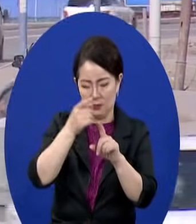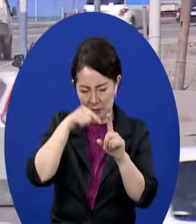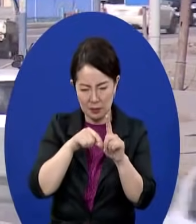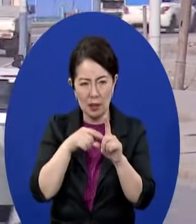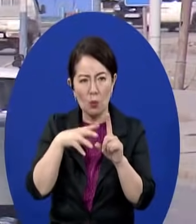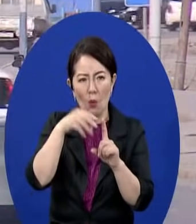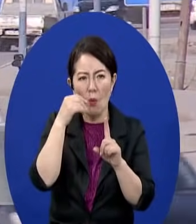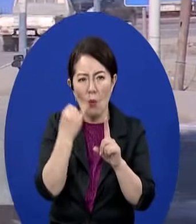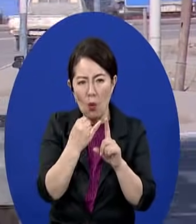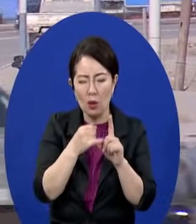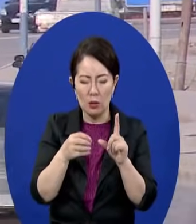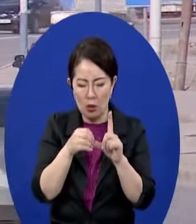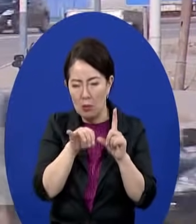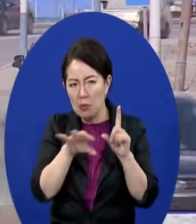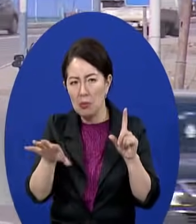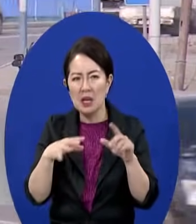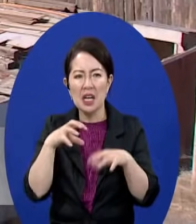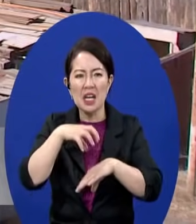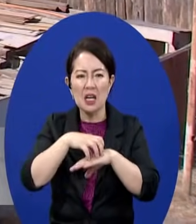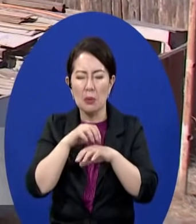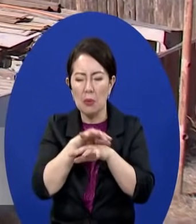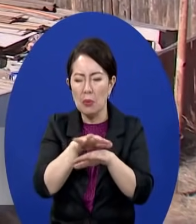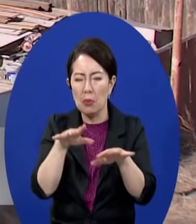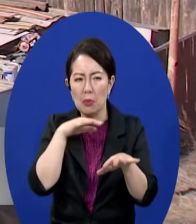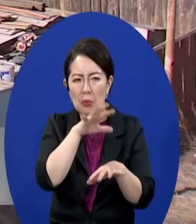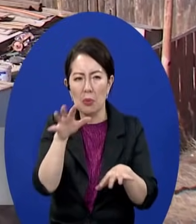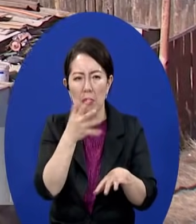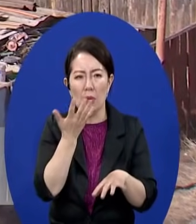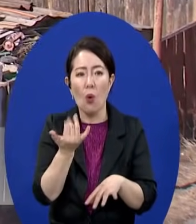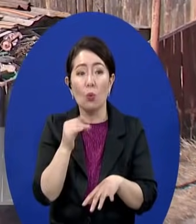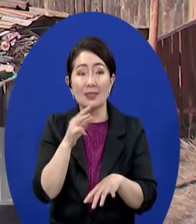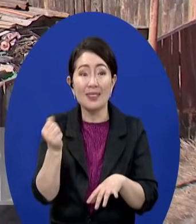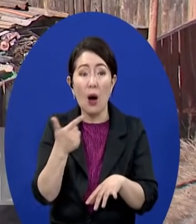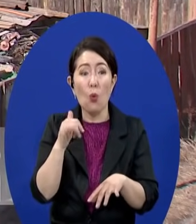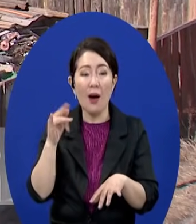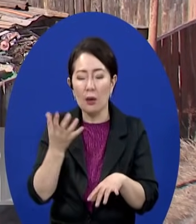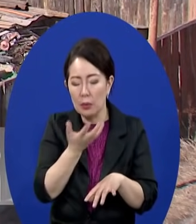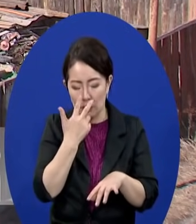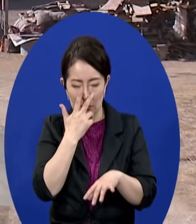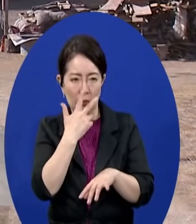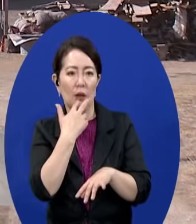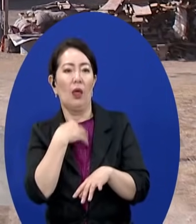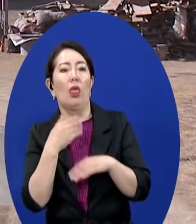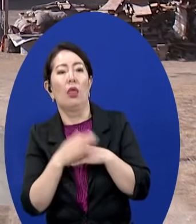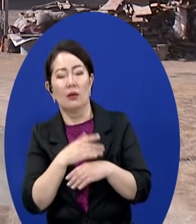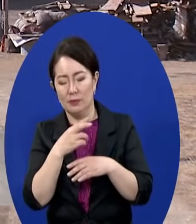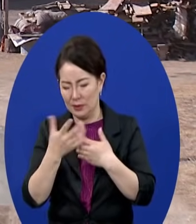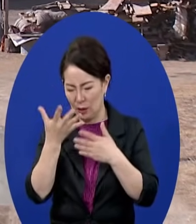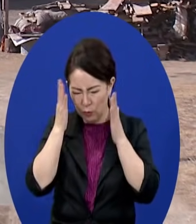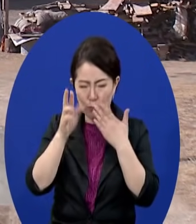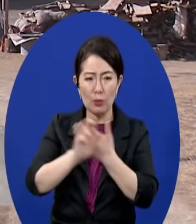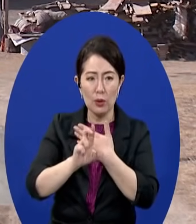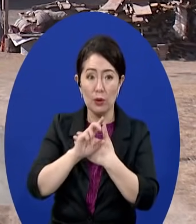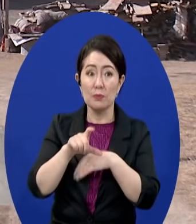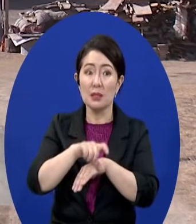Харин таталт муу байвал зуухны амар гэр дотор ялгарч амнасаа алдах өндөр эрсдэлтэй юм а. Тиймээс анхаарал болгоомжтой байхыг мэрэгжлийн байгууллагаас